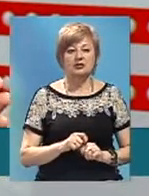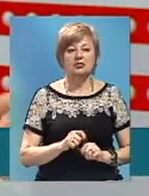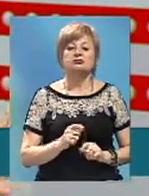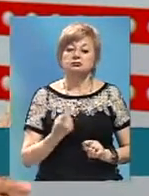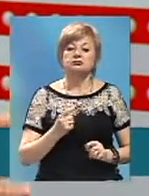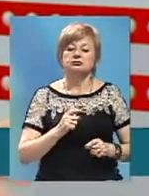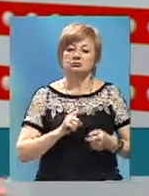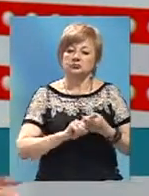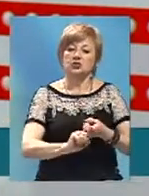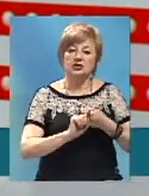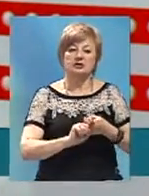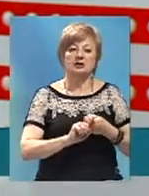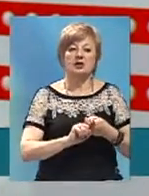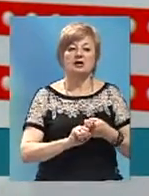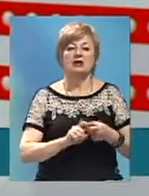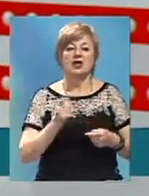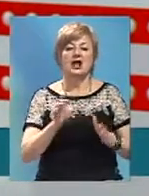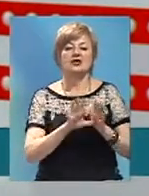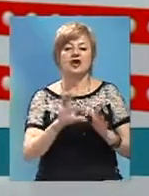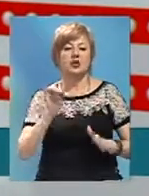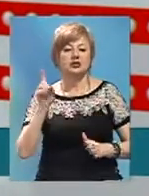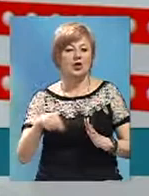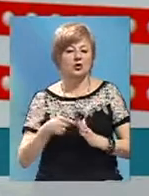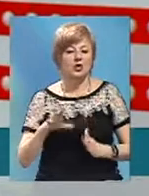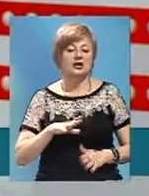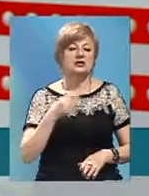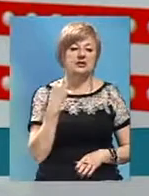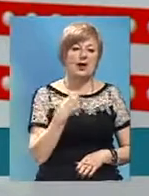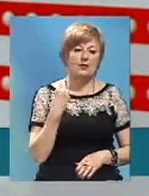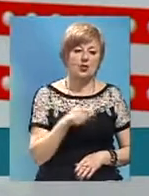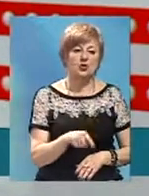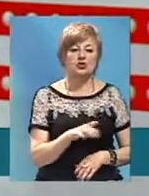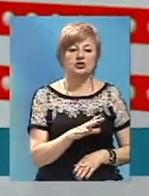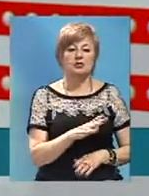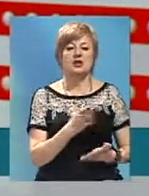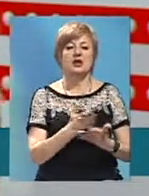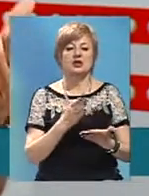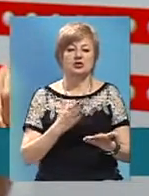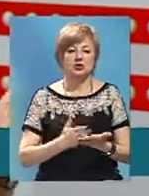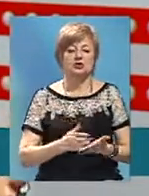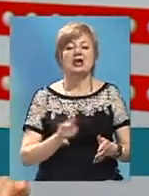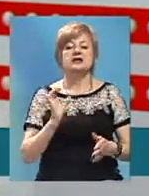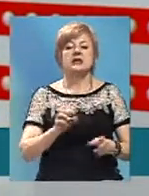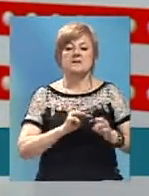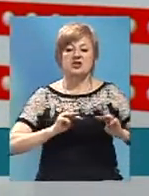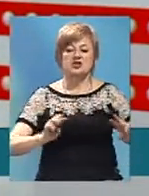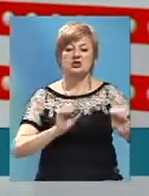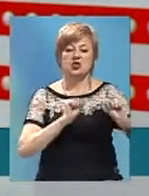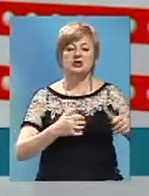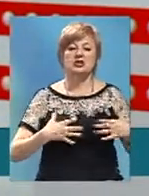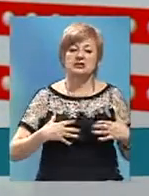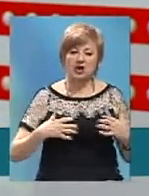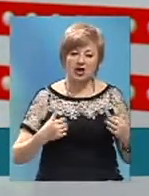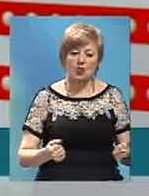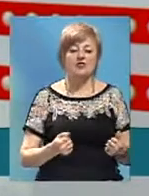і з дуже, наприклад, минулого року ми були і в Енергодарі, і в Запоріжжі ми були з міністром охорони здоров'я. Точно. І я